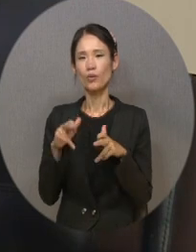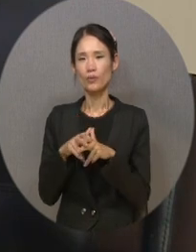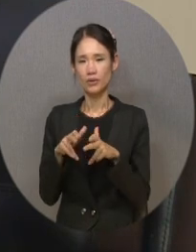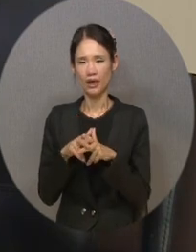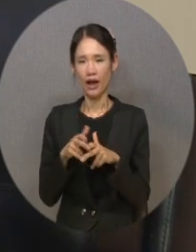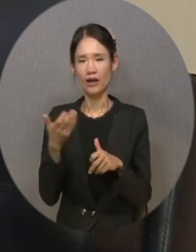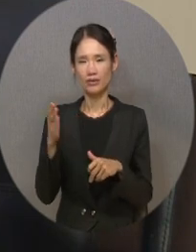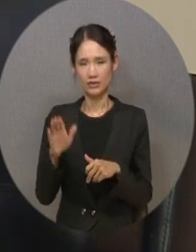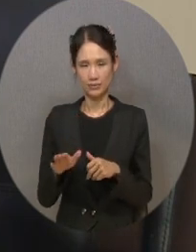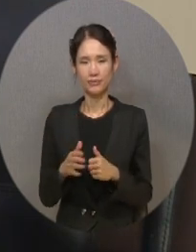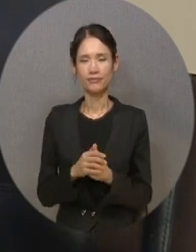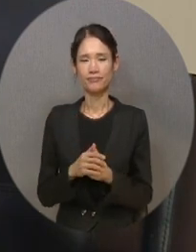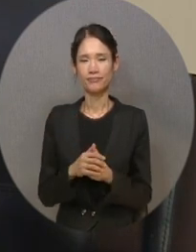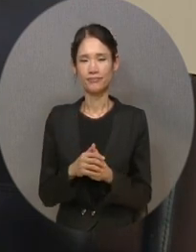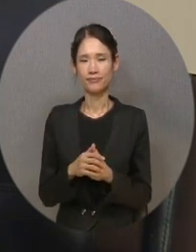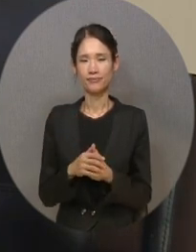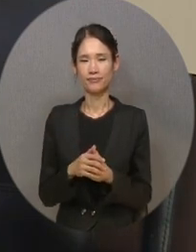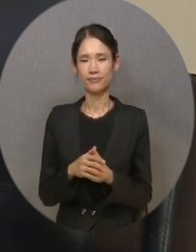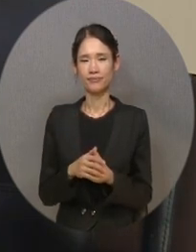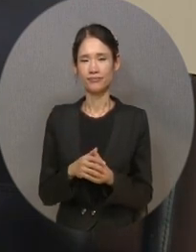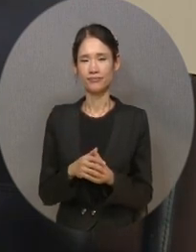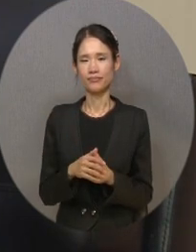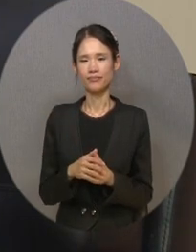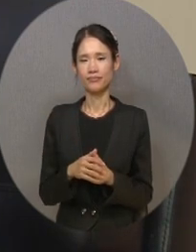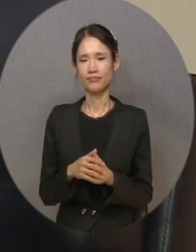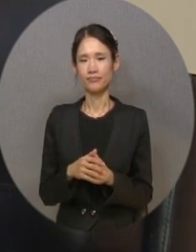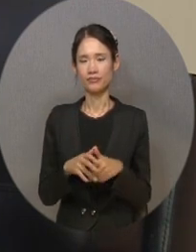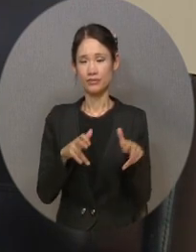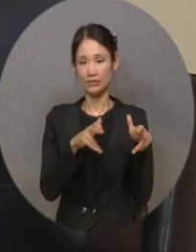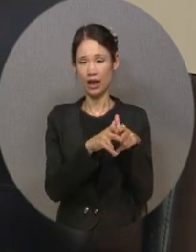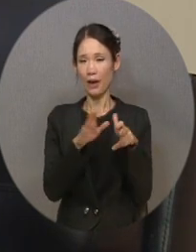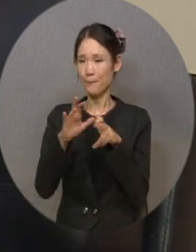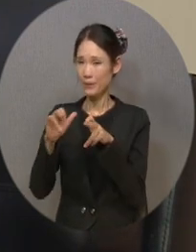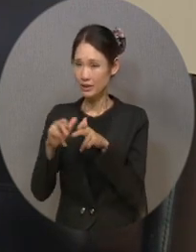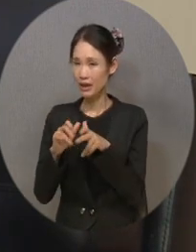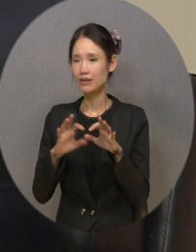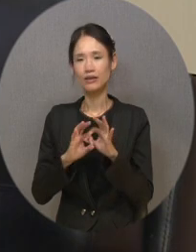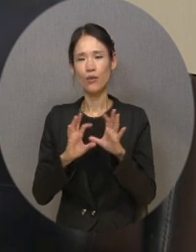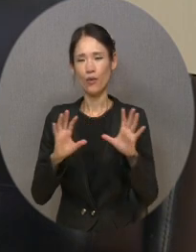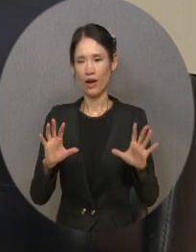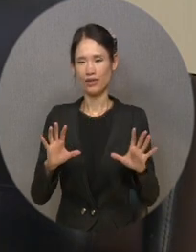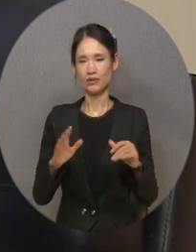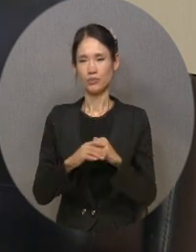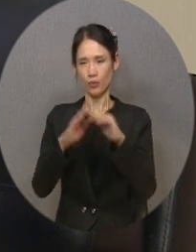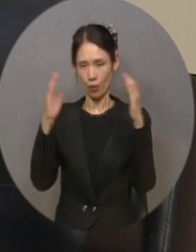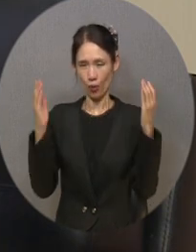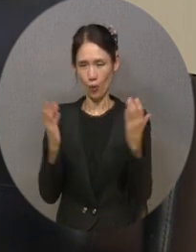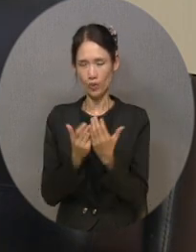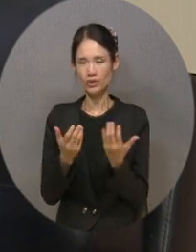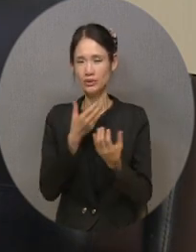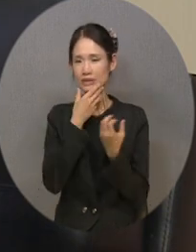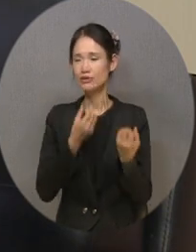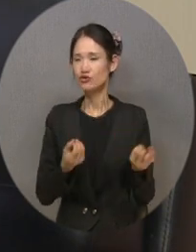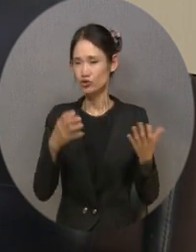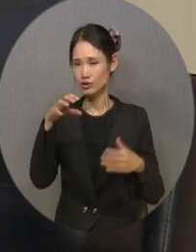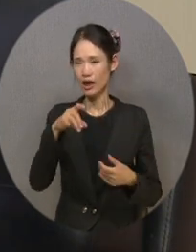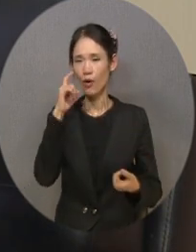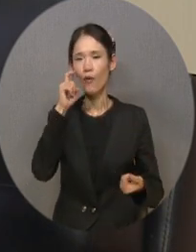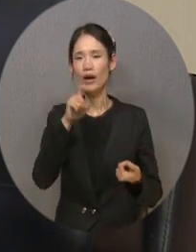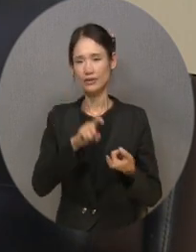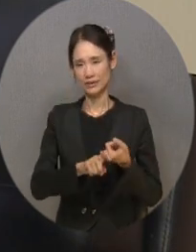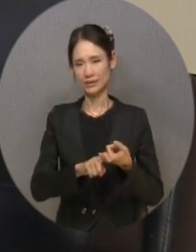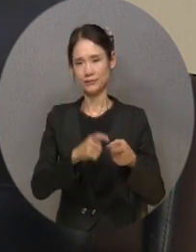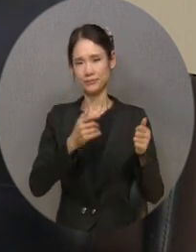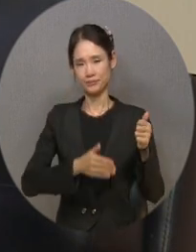비장애인이지만 그래서 그런 장애인이나 비장애인이나 모두 이 회의에 관심을 가져주시고